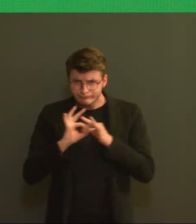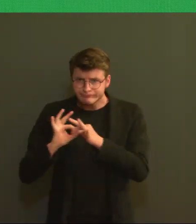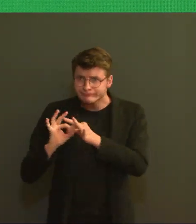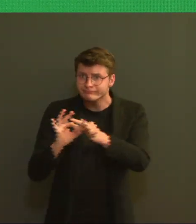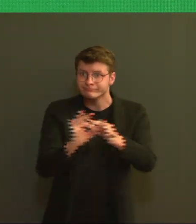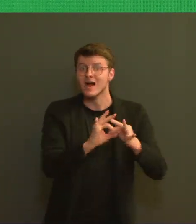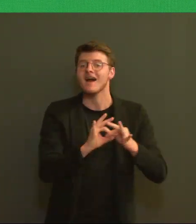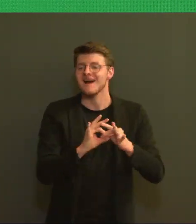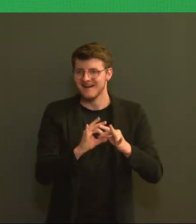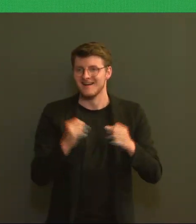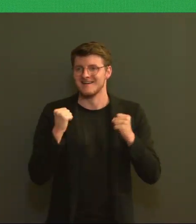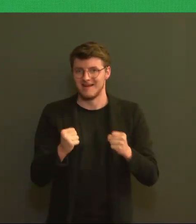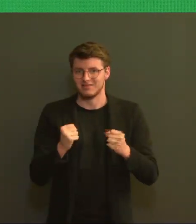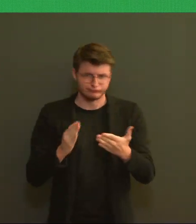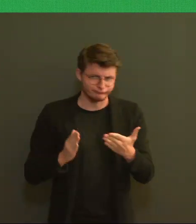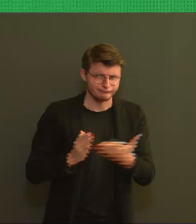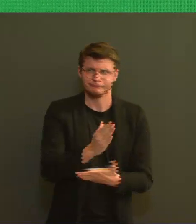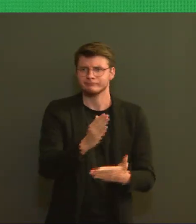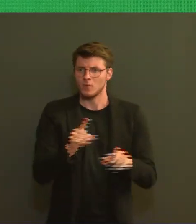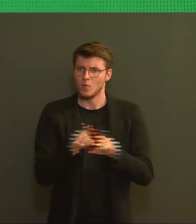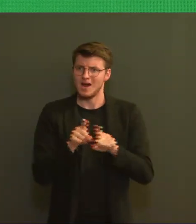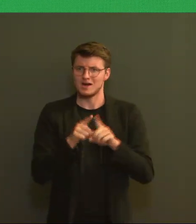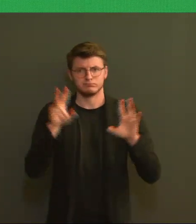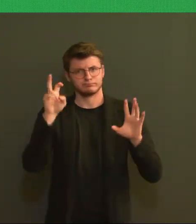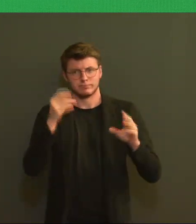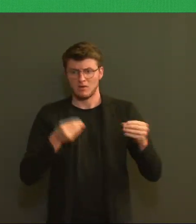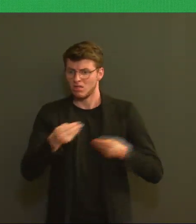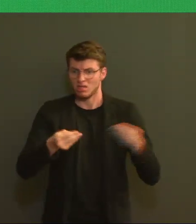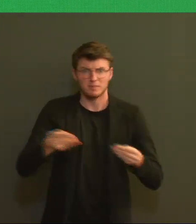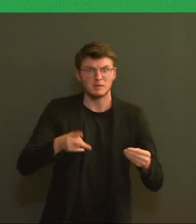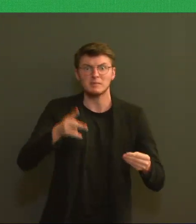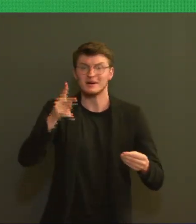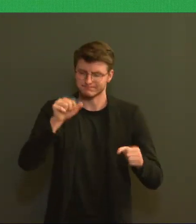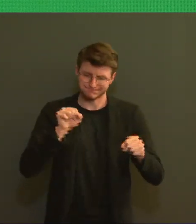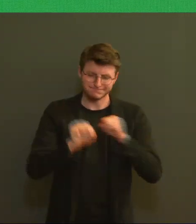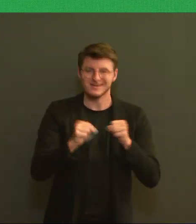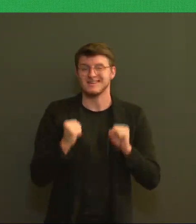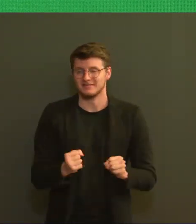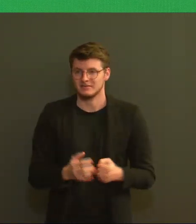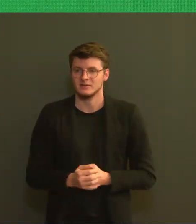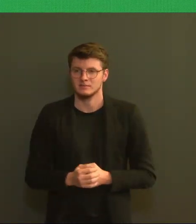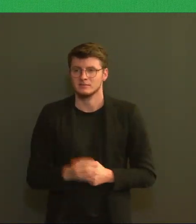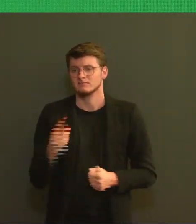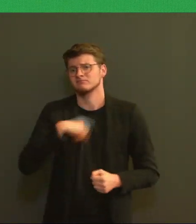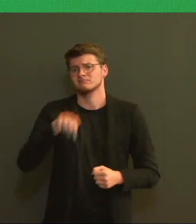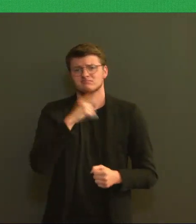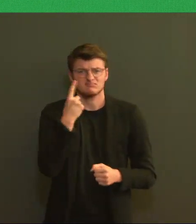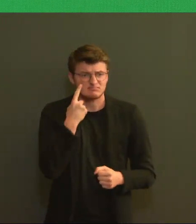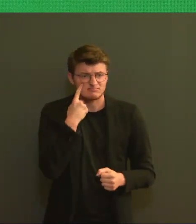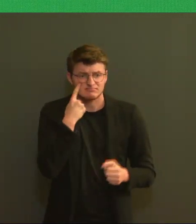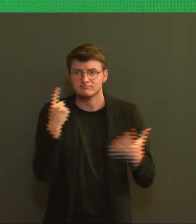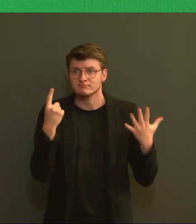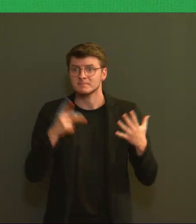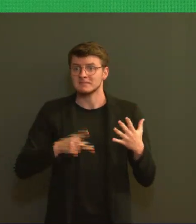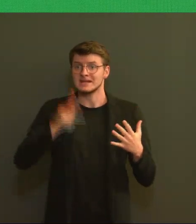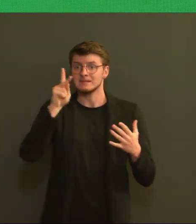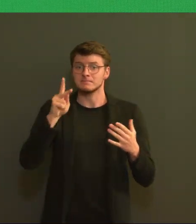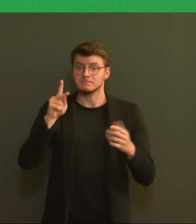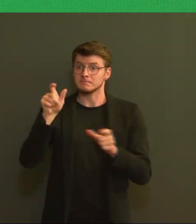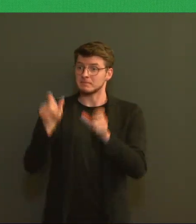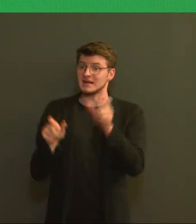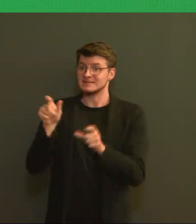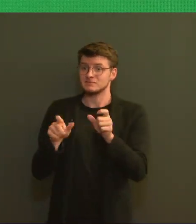in slagen om dit domino-effect te stoppen. We stellen vast dat het overgrote deel van de bevolking en de